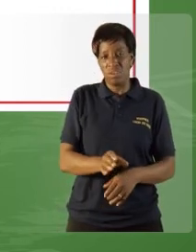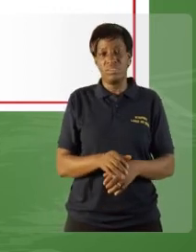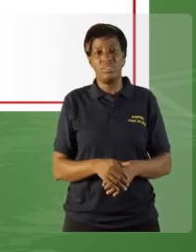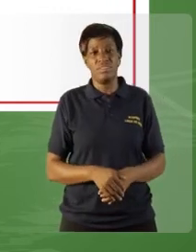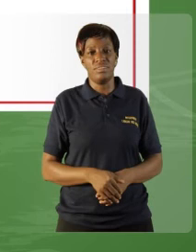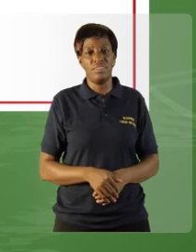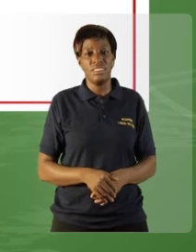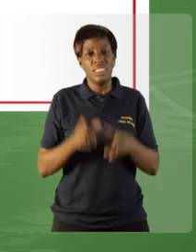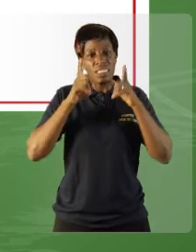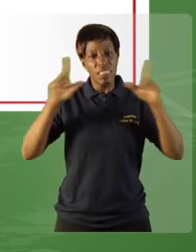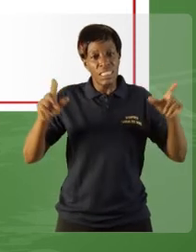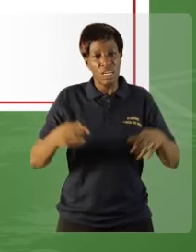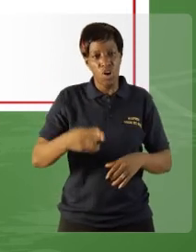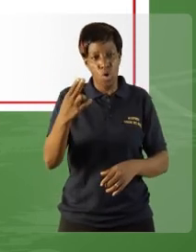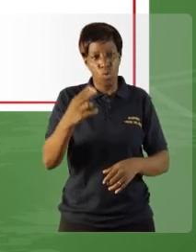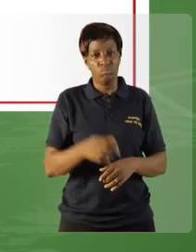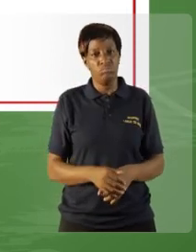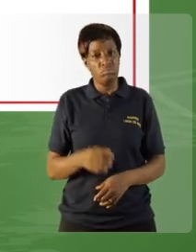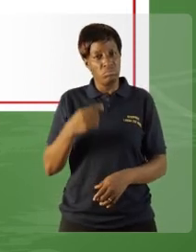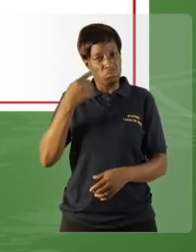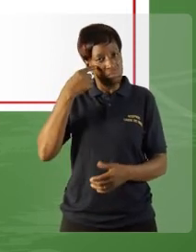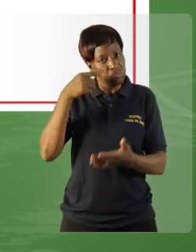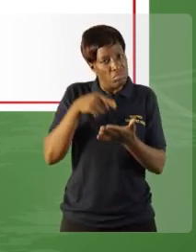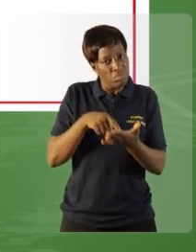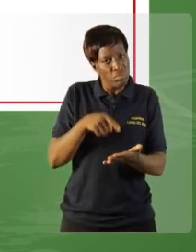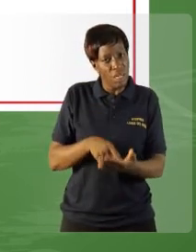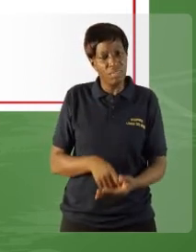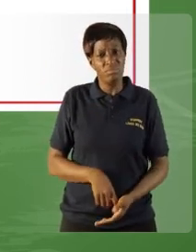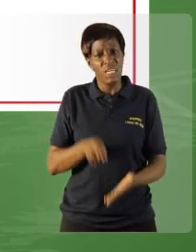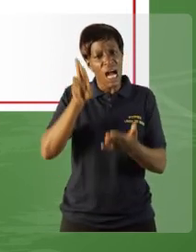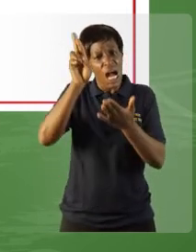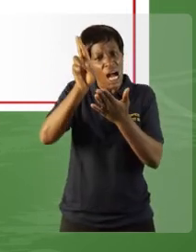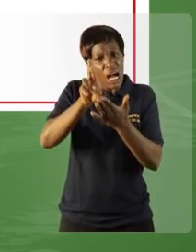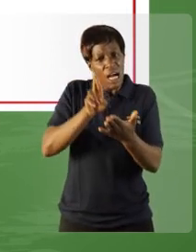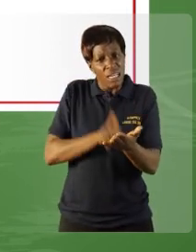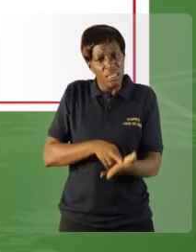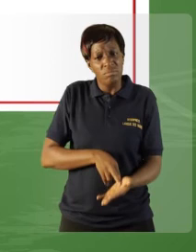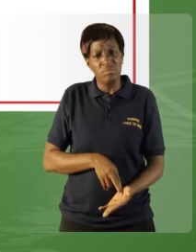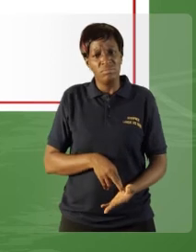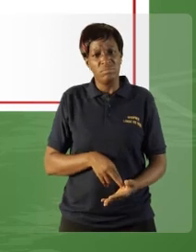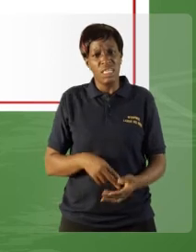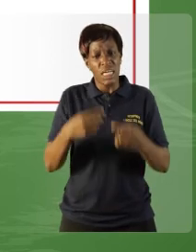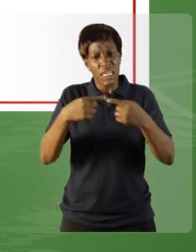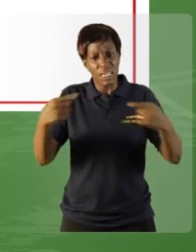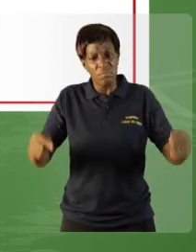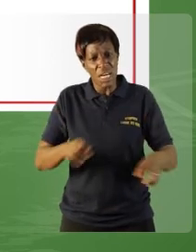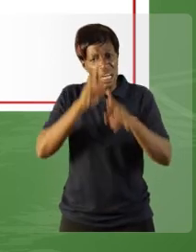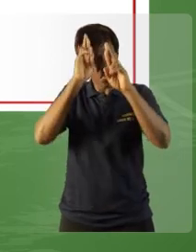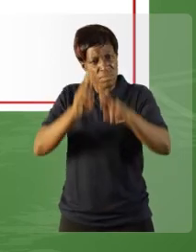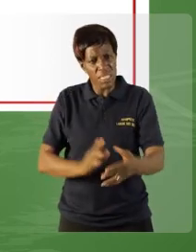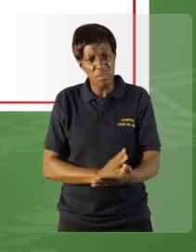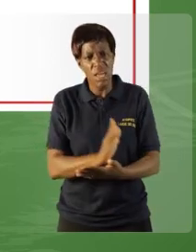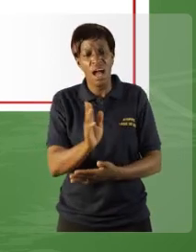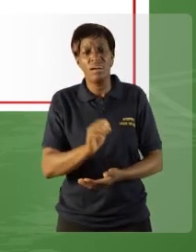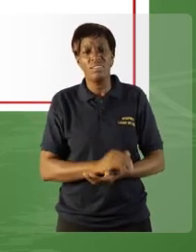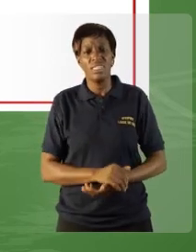aussi qu'il y a le respect des règles de grammaire, le respect de la concordance des temps verbaux. Il y a